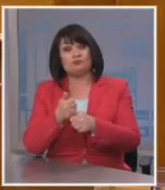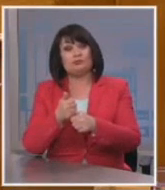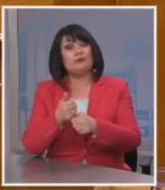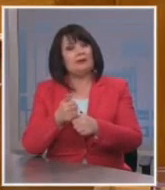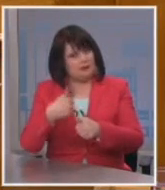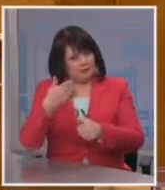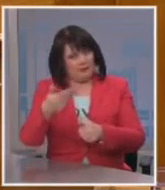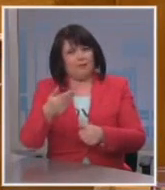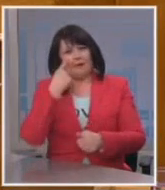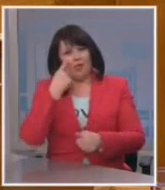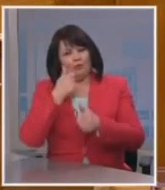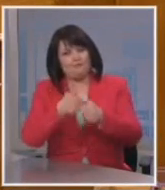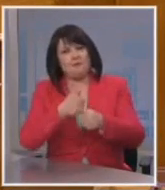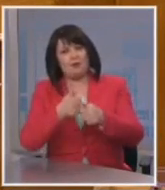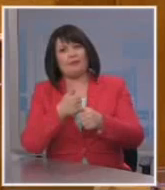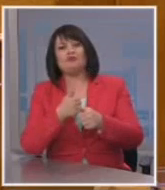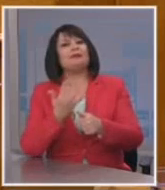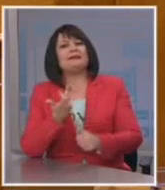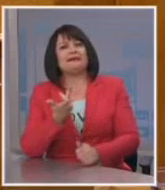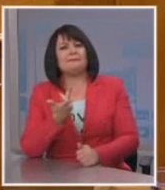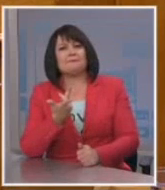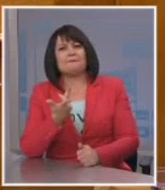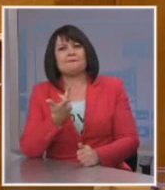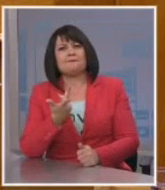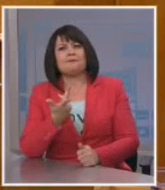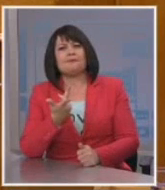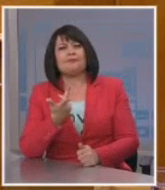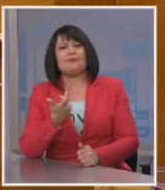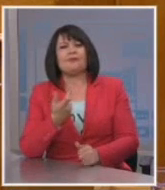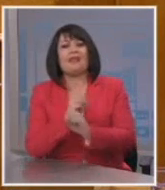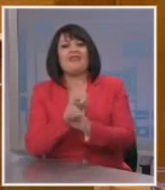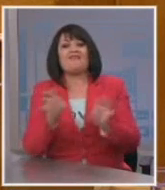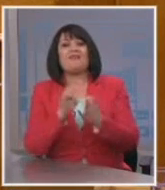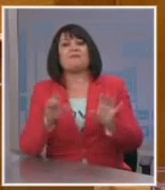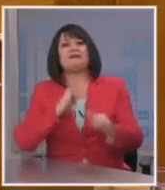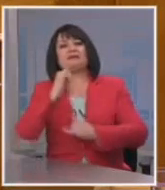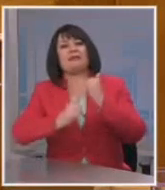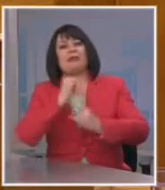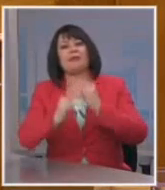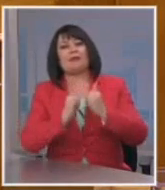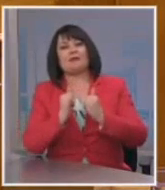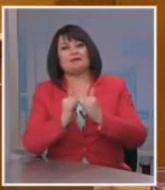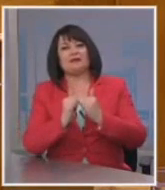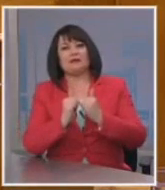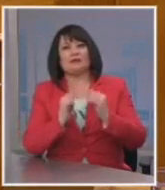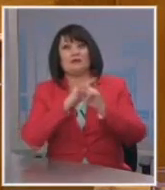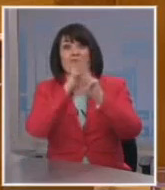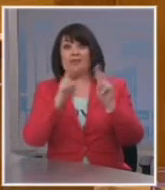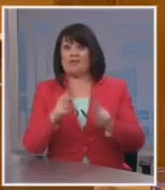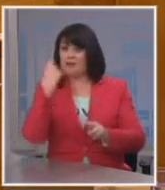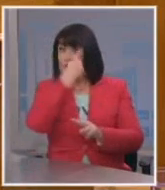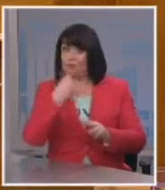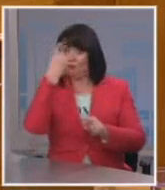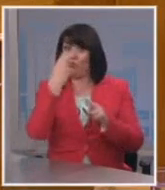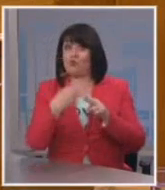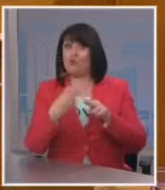παρακολουθώ και θα παρακολουθήσω και σας καλώ να παρακολουθήσετε κι εσείς μια τεράστια καμπάνια που γίνεται στο διαδίκτυο από διεθνείς προσωπικότητες,